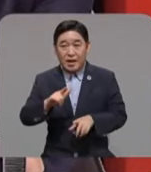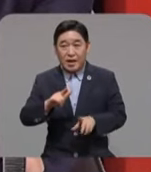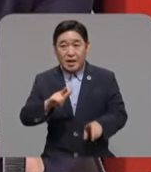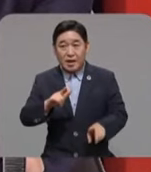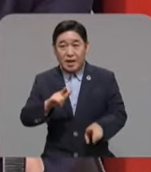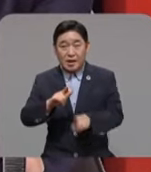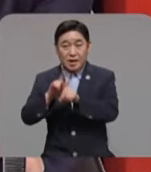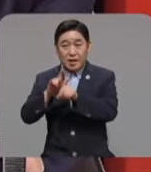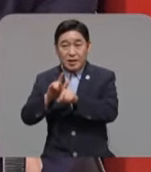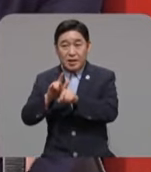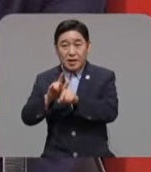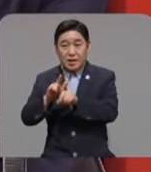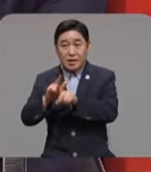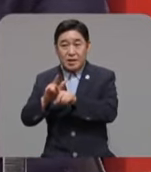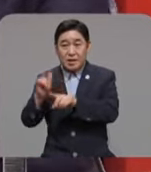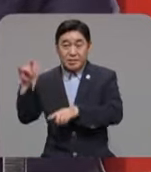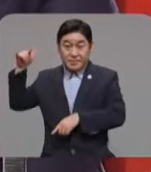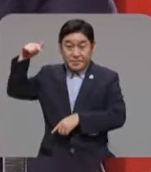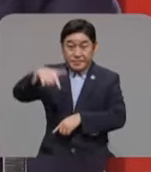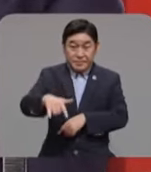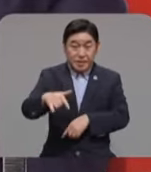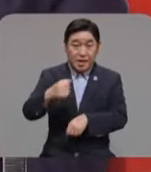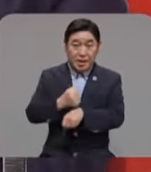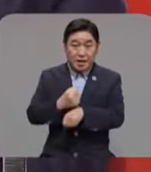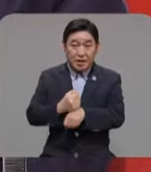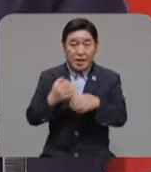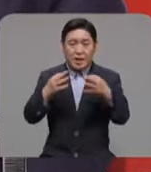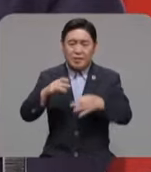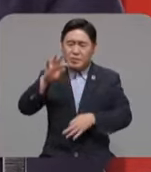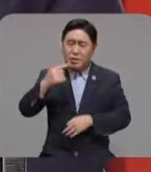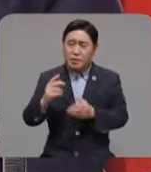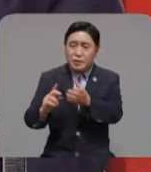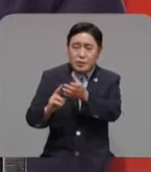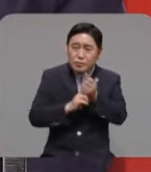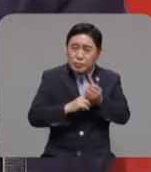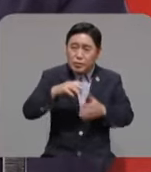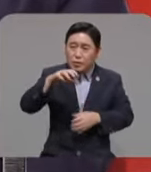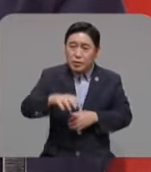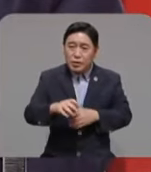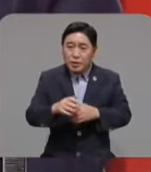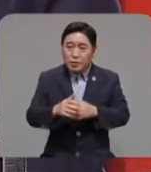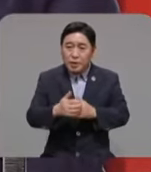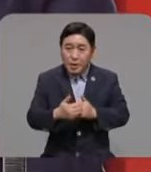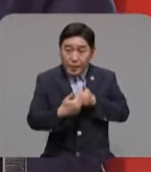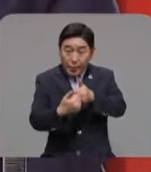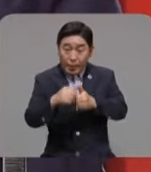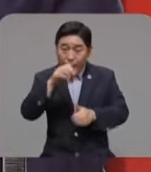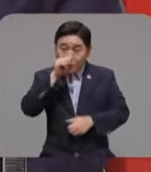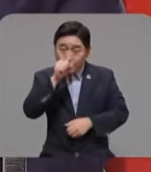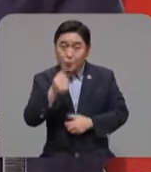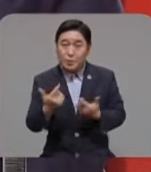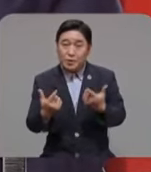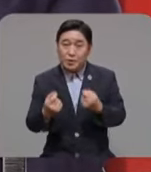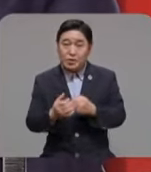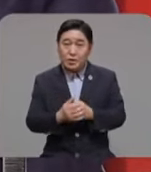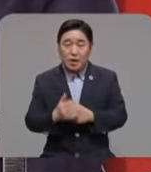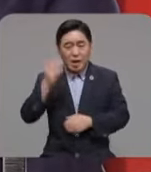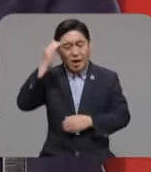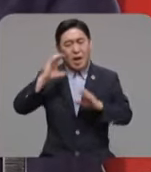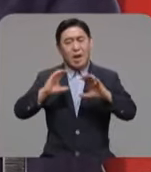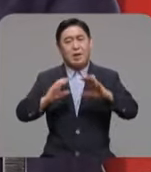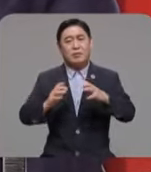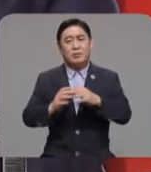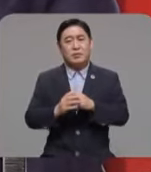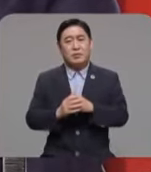벙커바스트를 해가지고 그거를 했는데 이게 김정은의 은신처를 딱 공격하기 좋은 무기거든요.